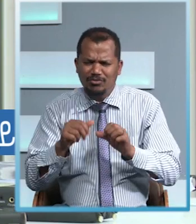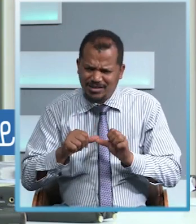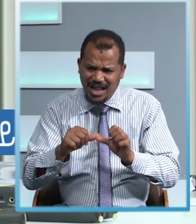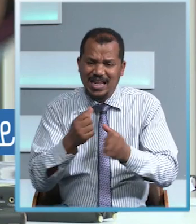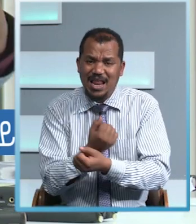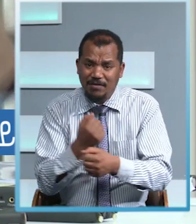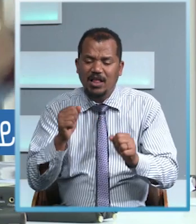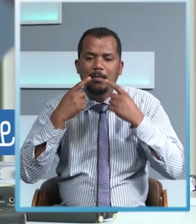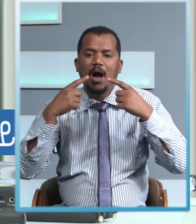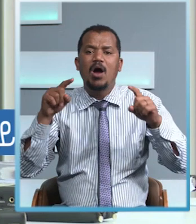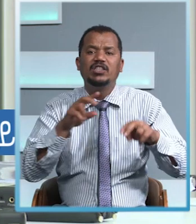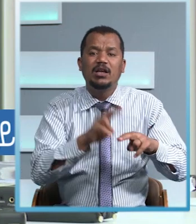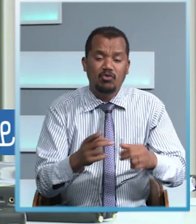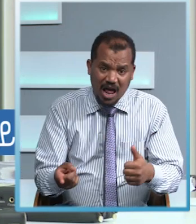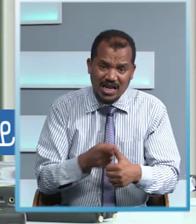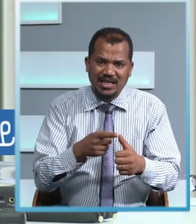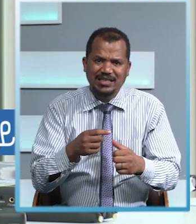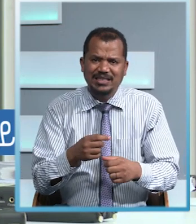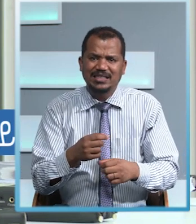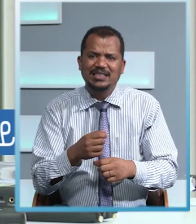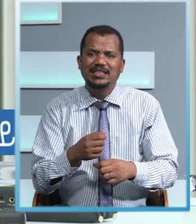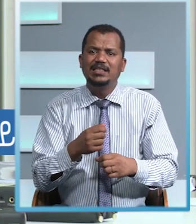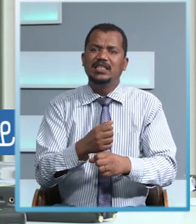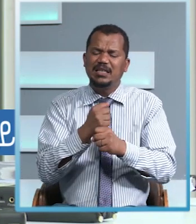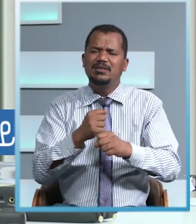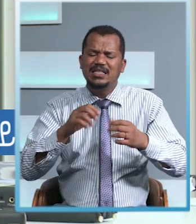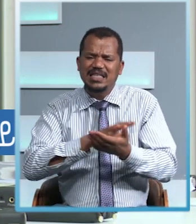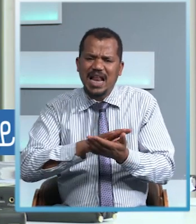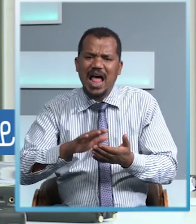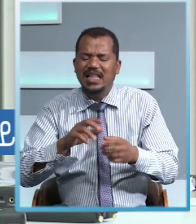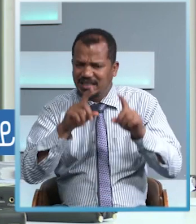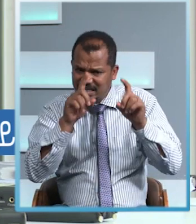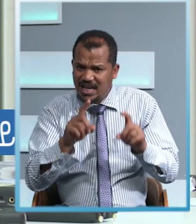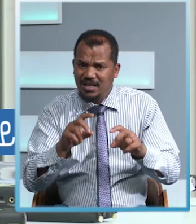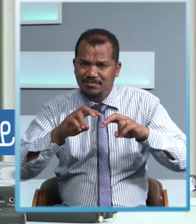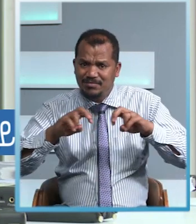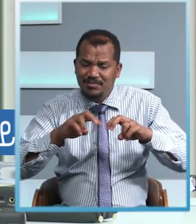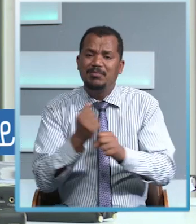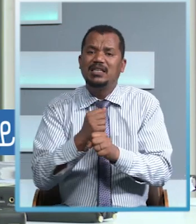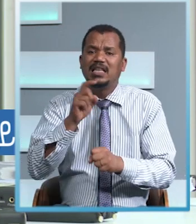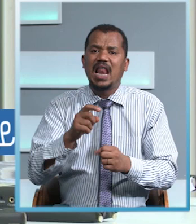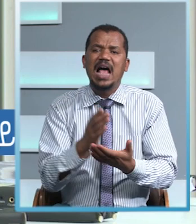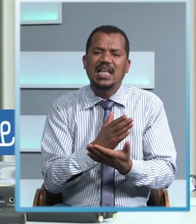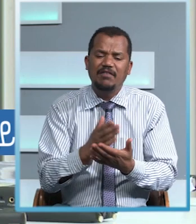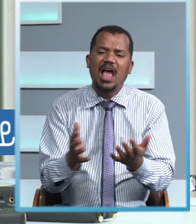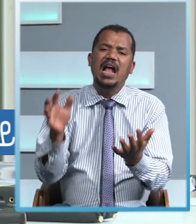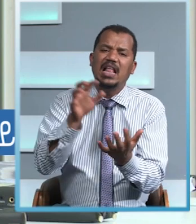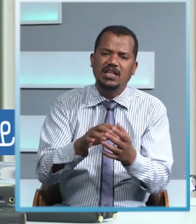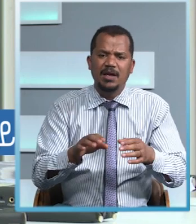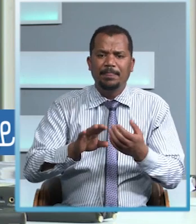ለመፍታት ተብሎ በአዋጃችን የተቀመጡት አንደኛው ጥልቅ ጥናትና ምርምር መስራት አለበት። ያ ጥናትና ምርምር ደግሞ አሳታፊ፣